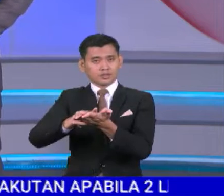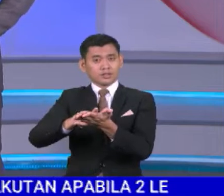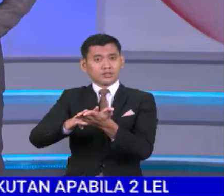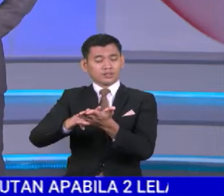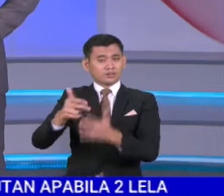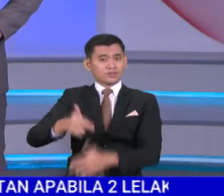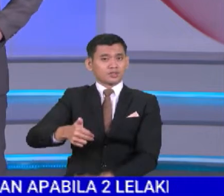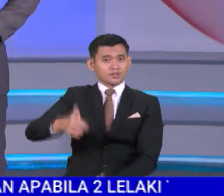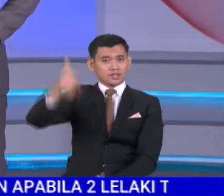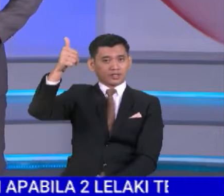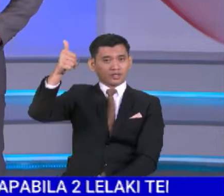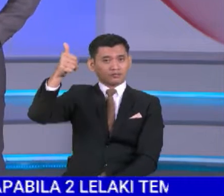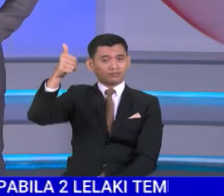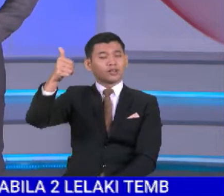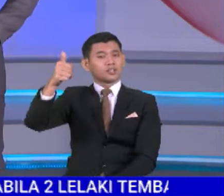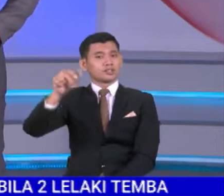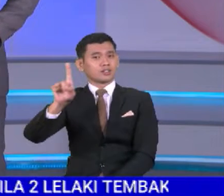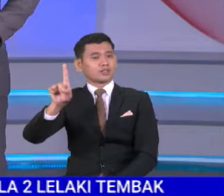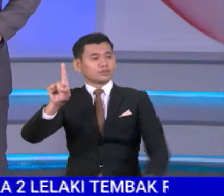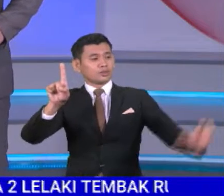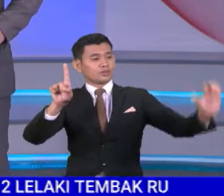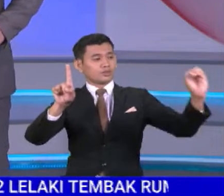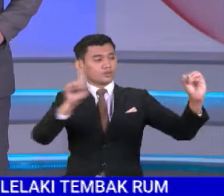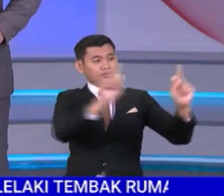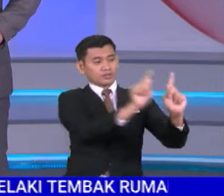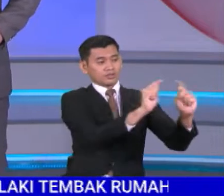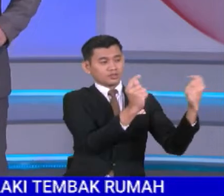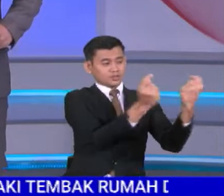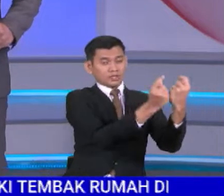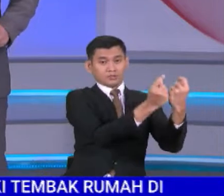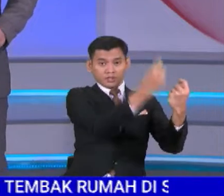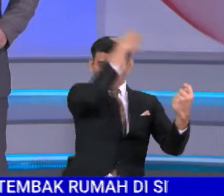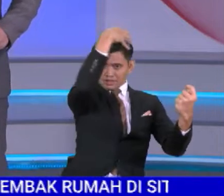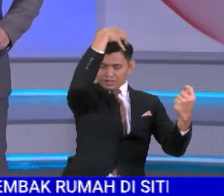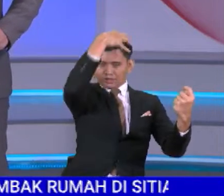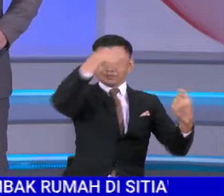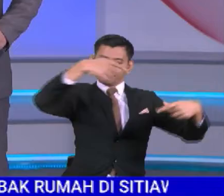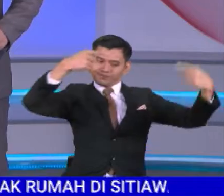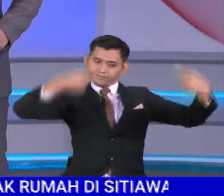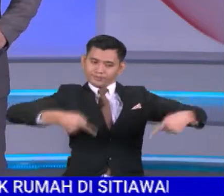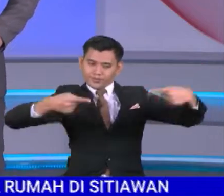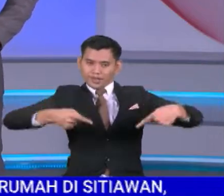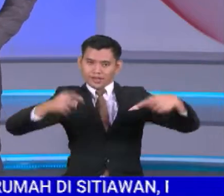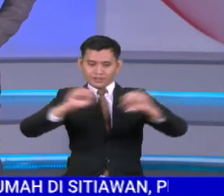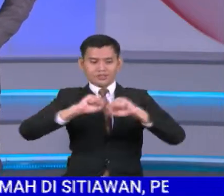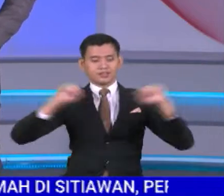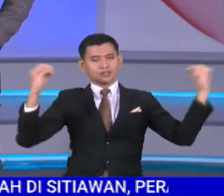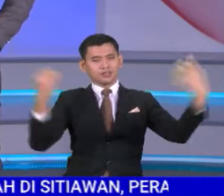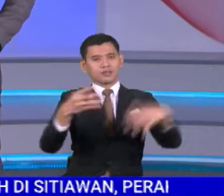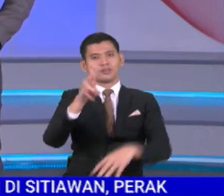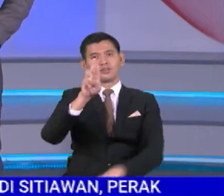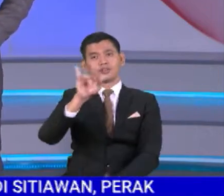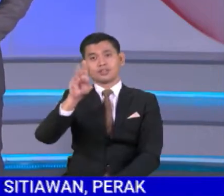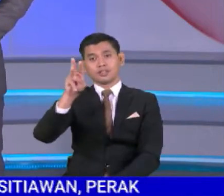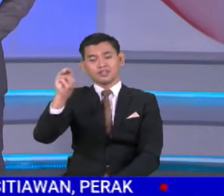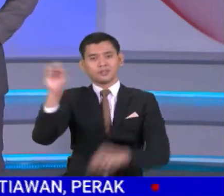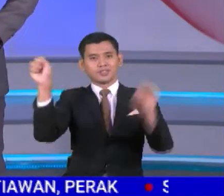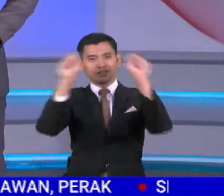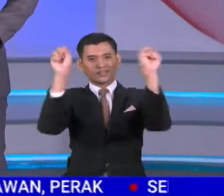ini selepas menang tipis 1-0 ke atas Selangor FC2 dalam perlawanannya berlangsung di Stadium UiTM Shah Alam pada malam tadi.